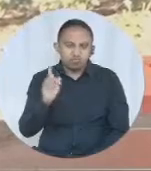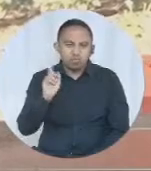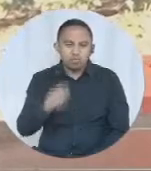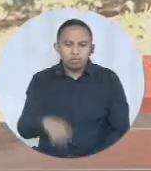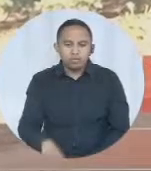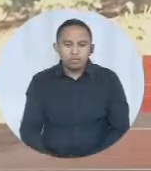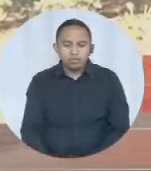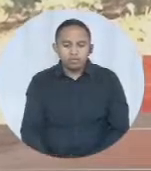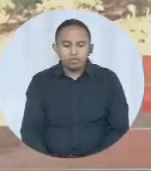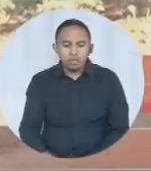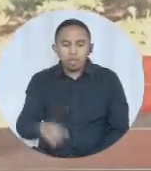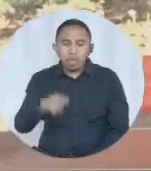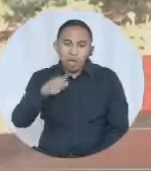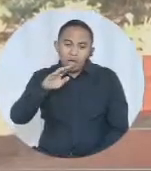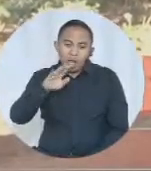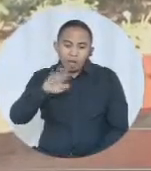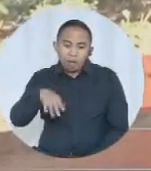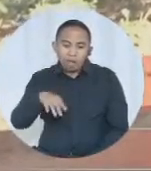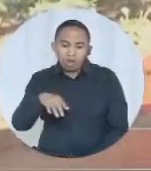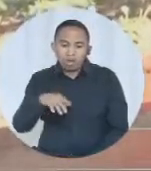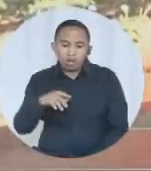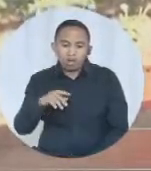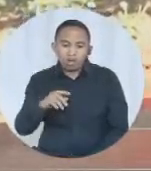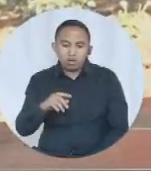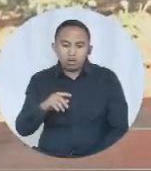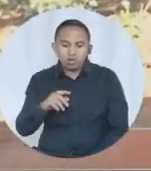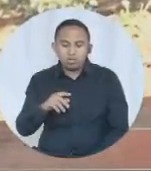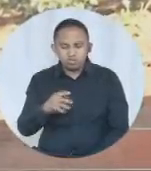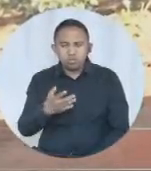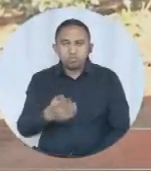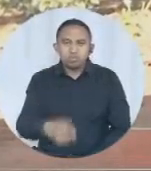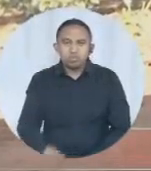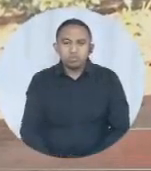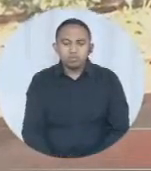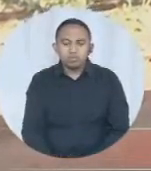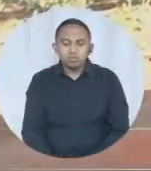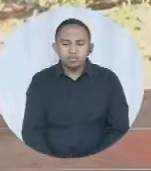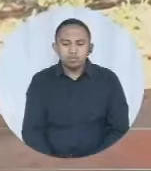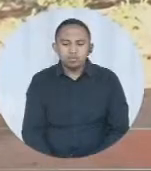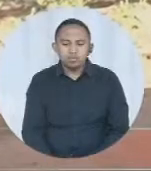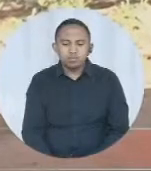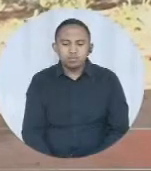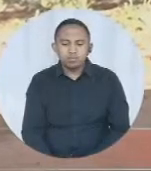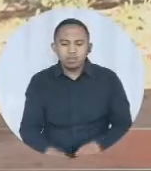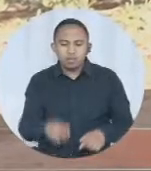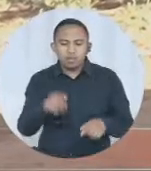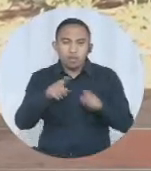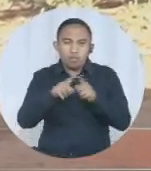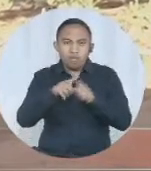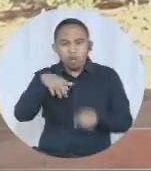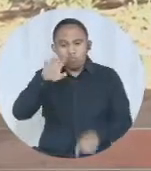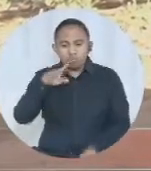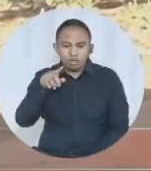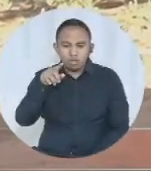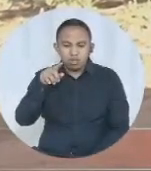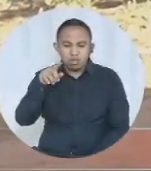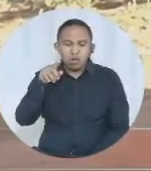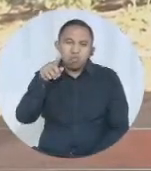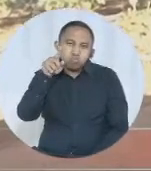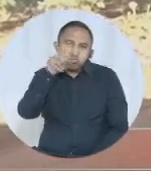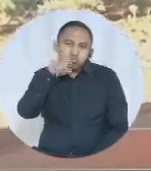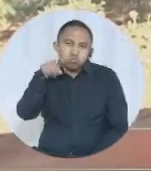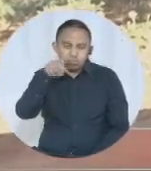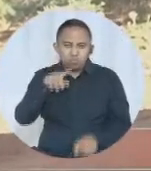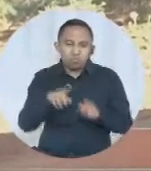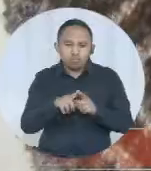fa idi raika ambany atoy amin'izay zany vola misaoky fa ambona roy le boribory i atao ohatsy hoe